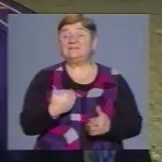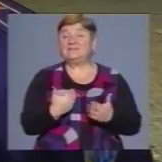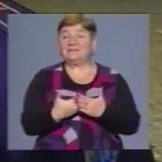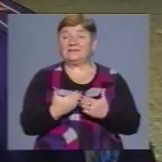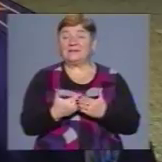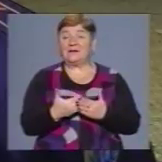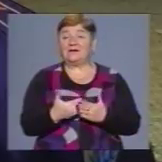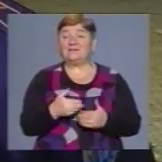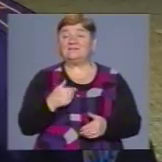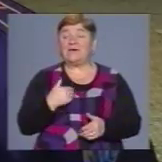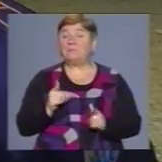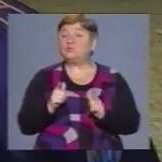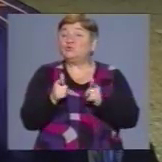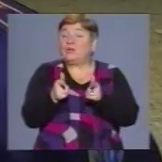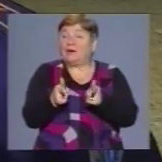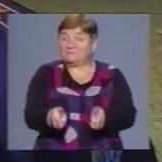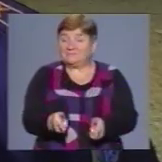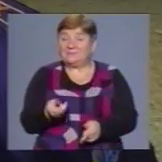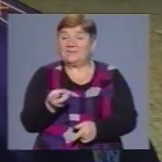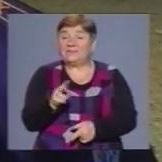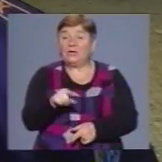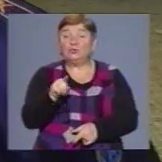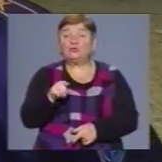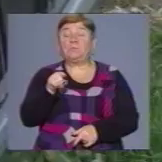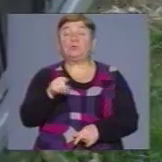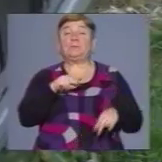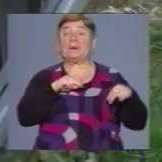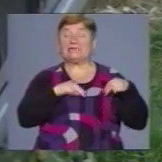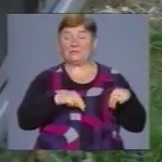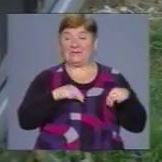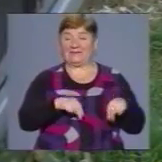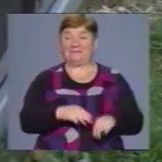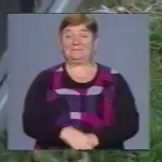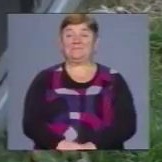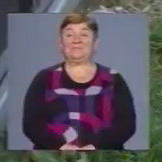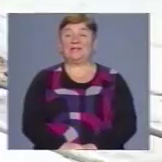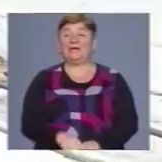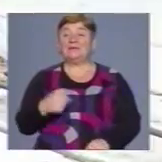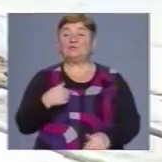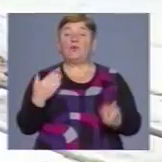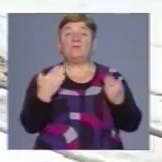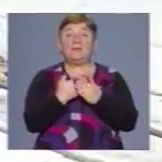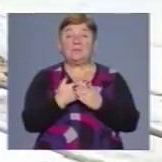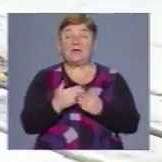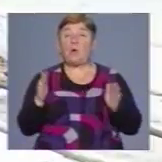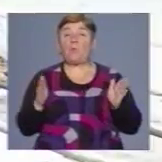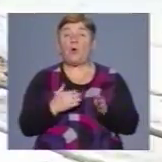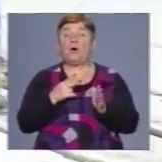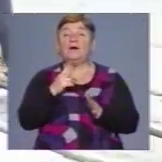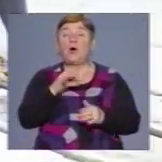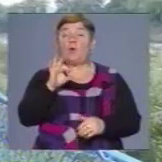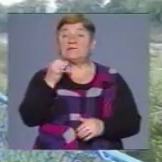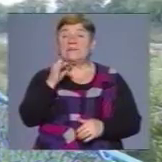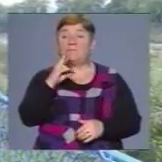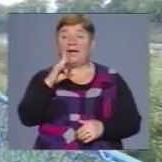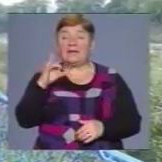і я рвався сюди, щоб тут працювати. Над темою фільму про збереження вузькоколійок режисер Олександр